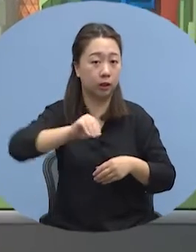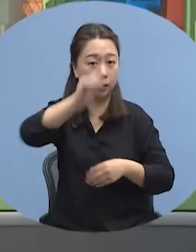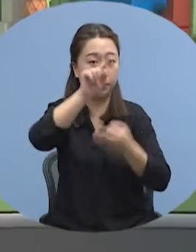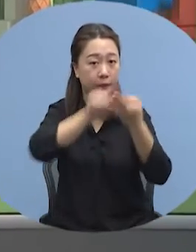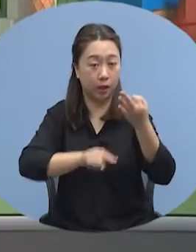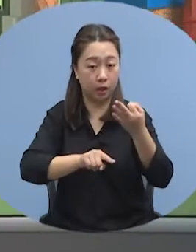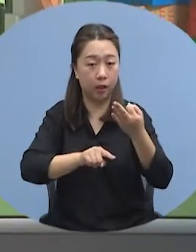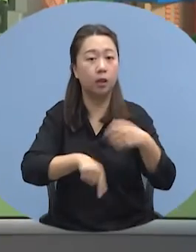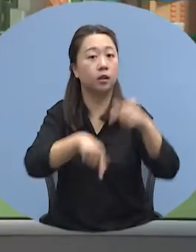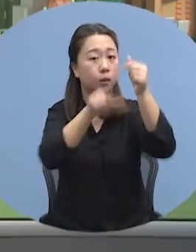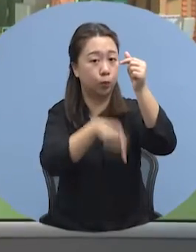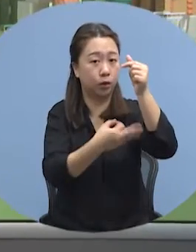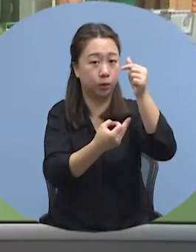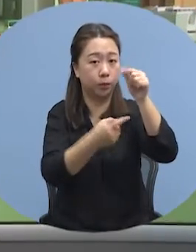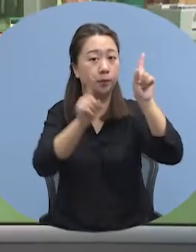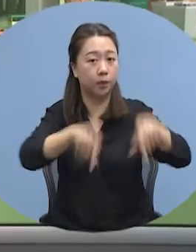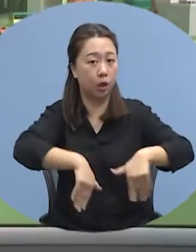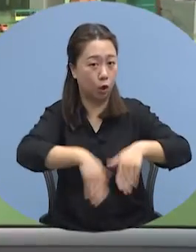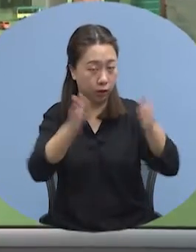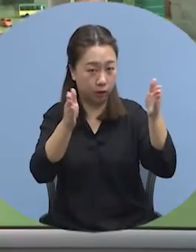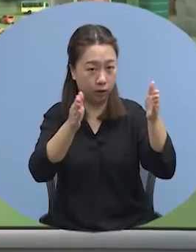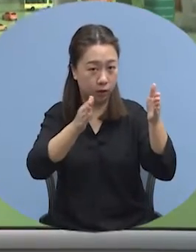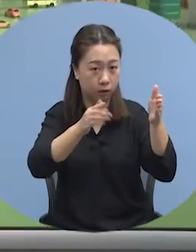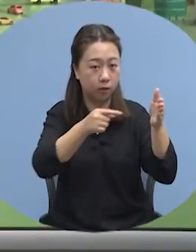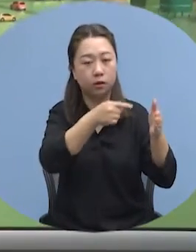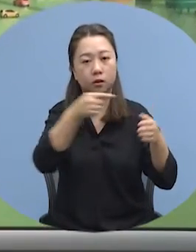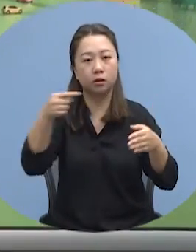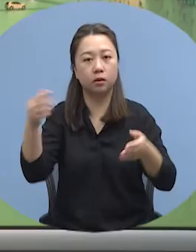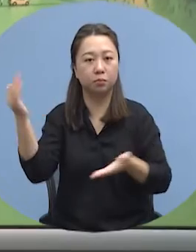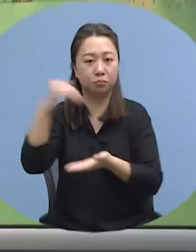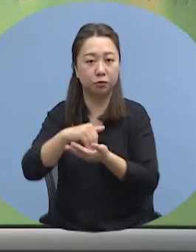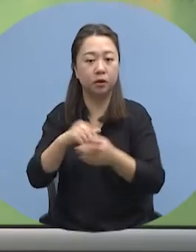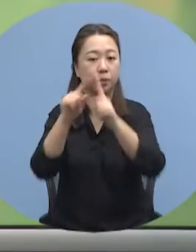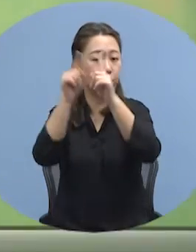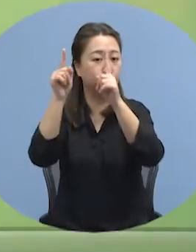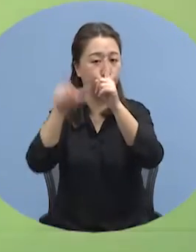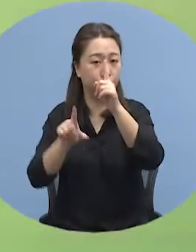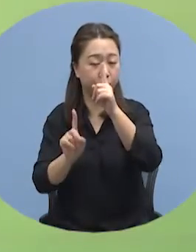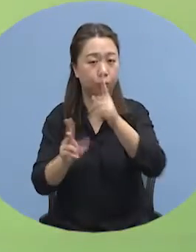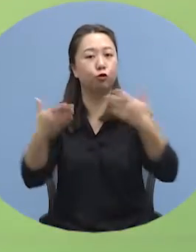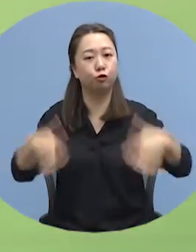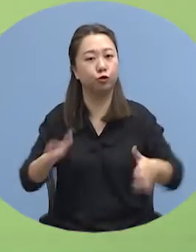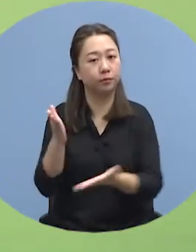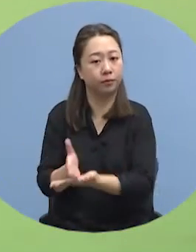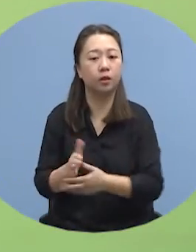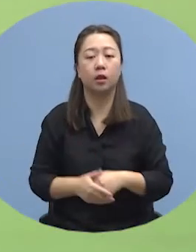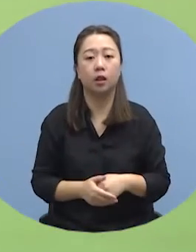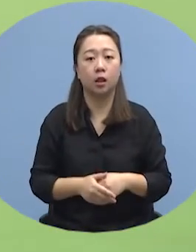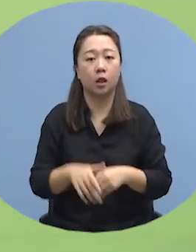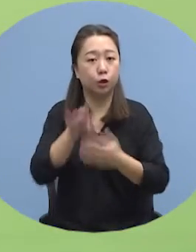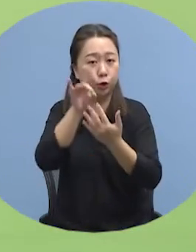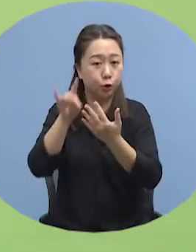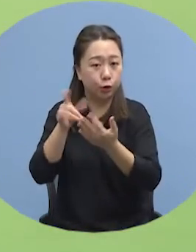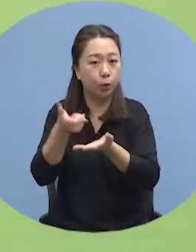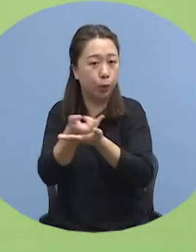在10月30日開始，直至11月12日結束。候選人資格審查委員